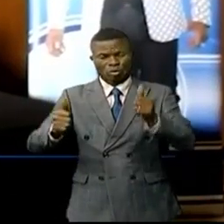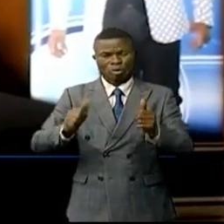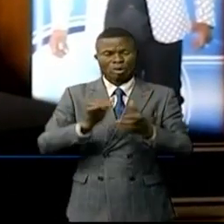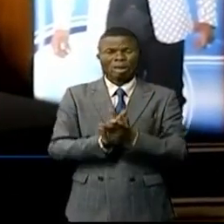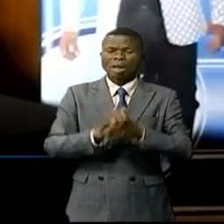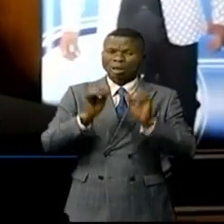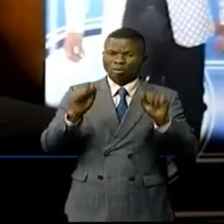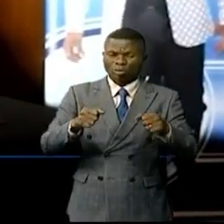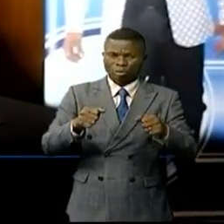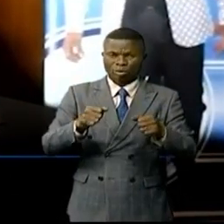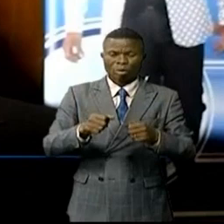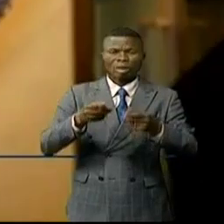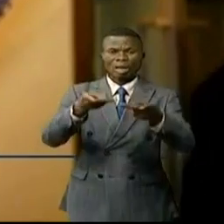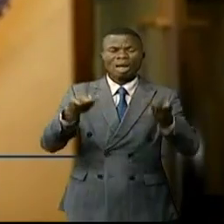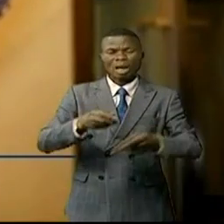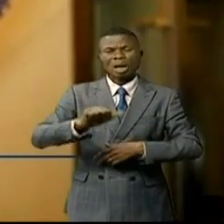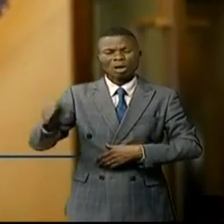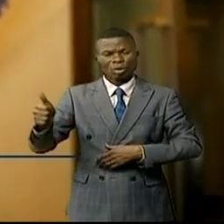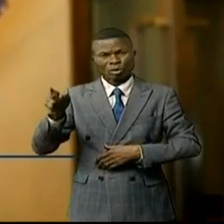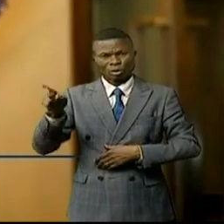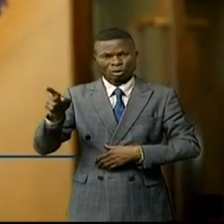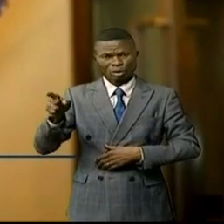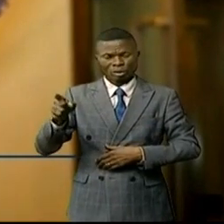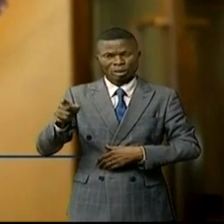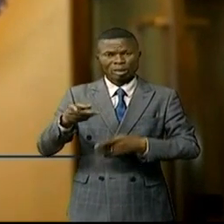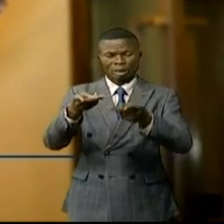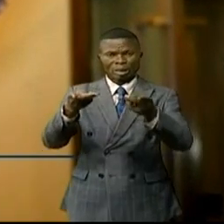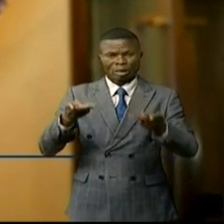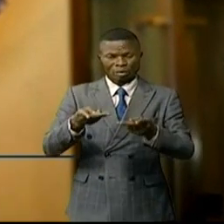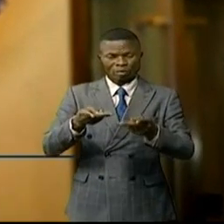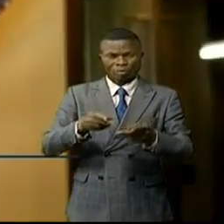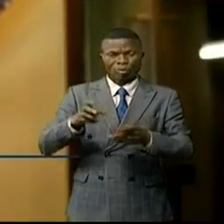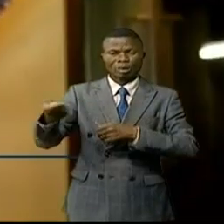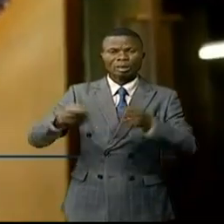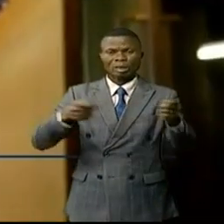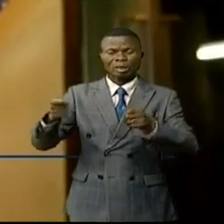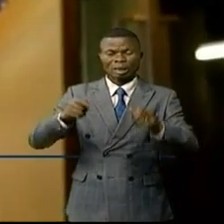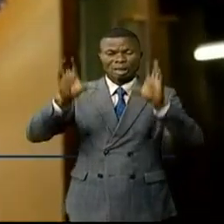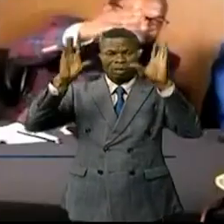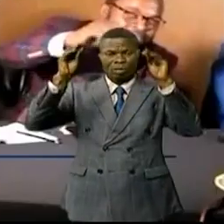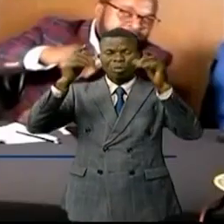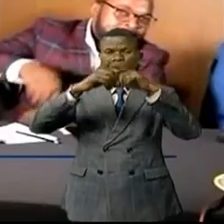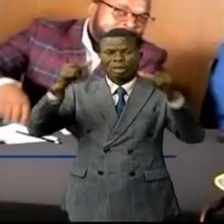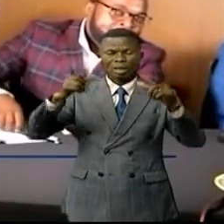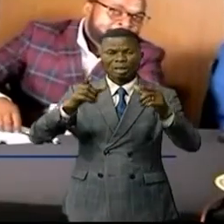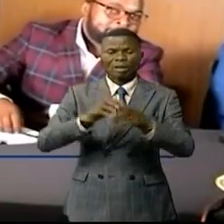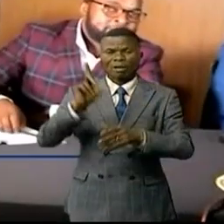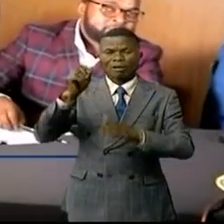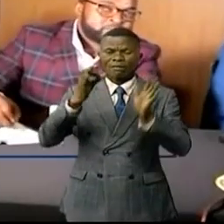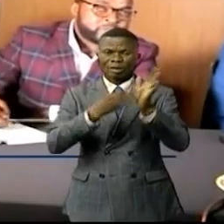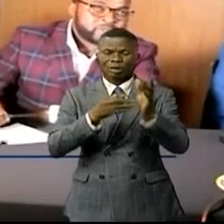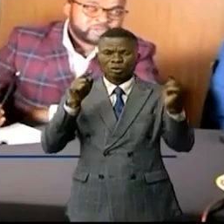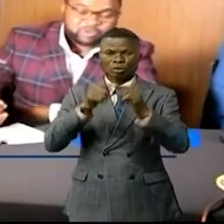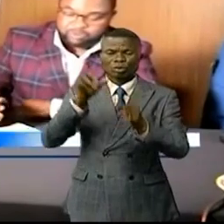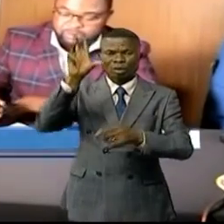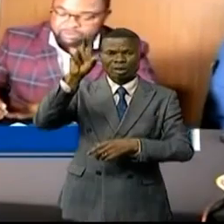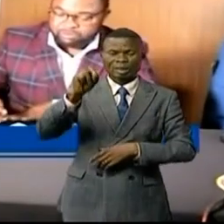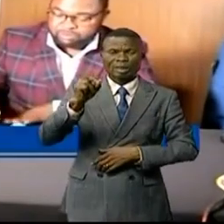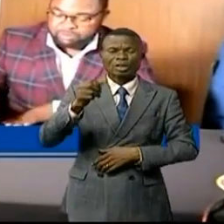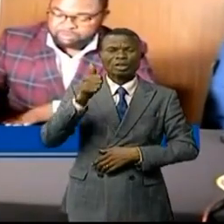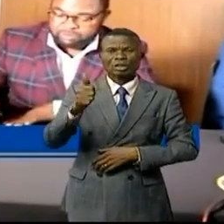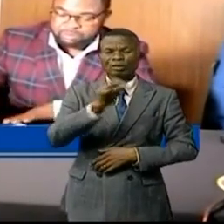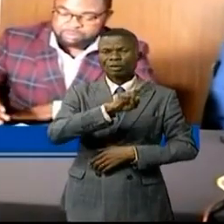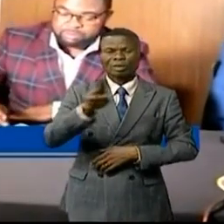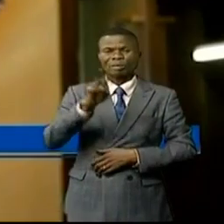sera en la Salmon à Ararat, référence supermarché Food Market du 28 au 30 janvier